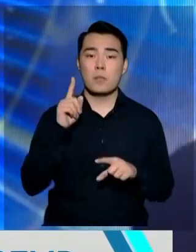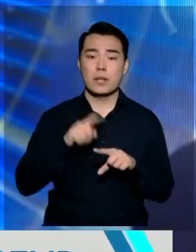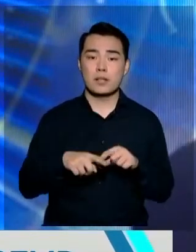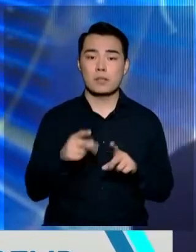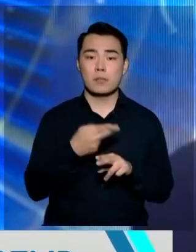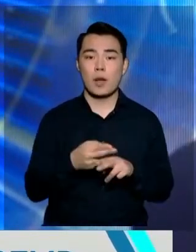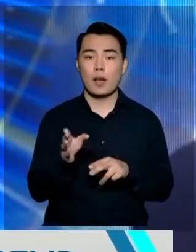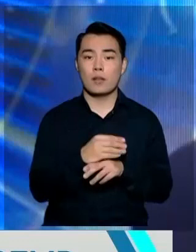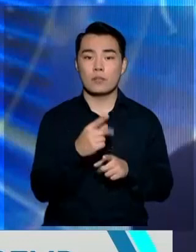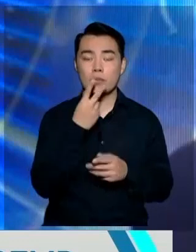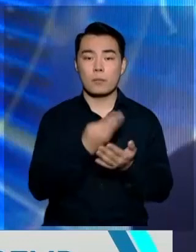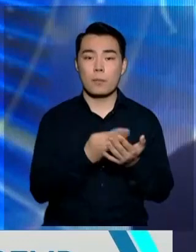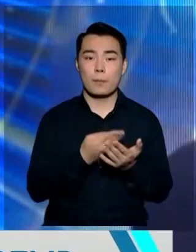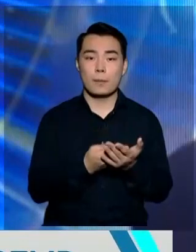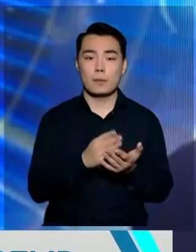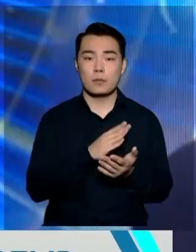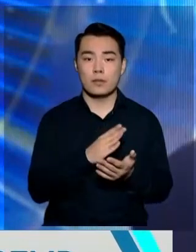немесе бір себептермен